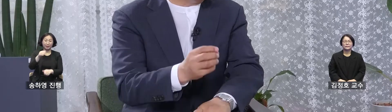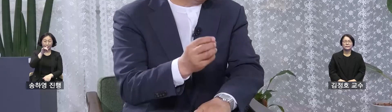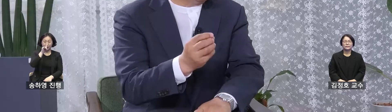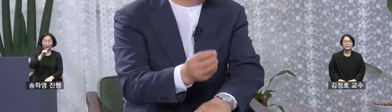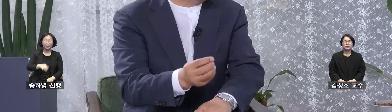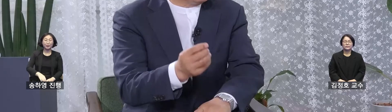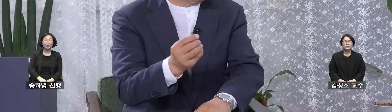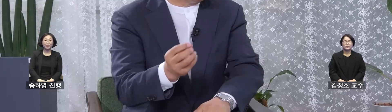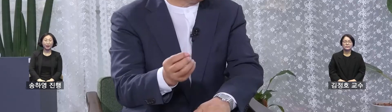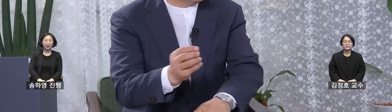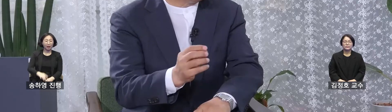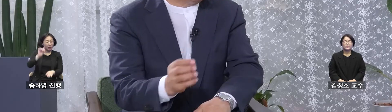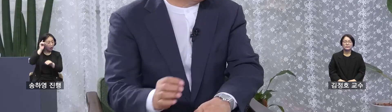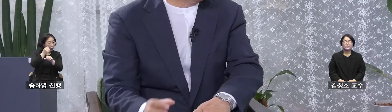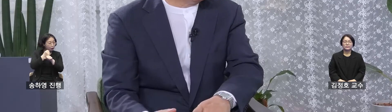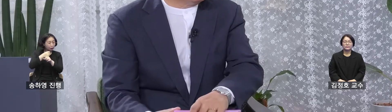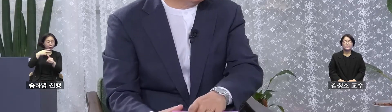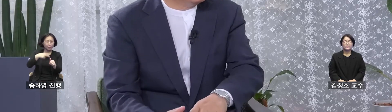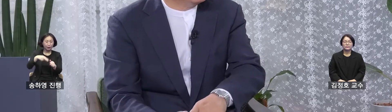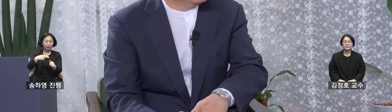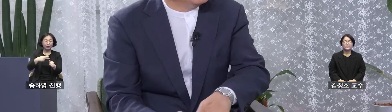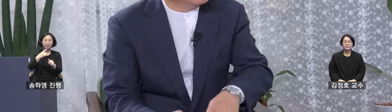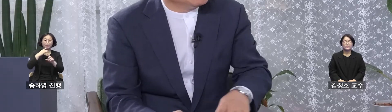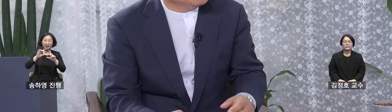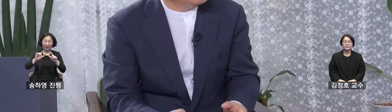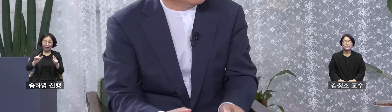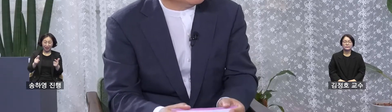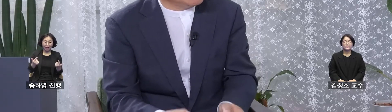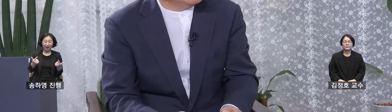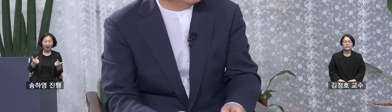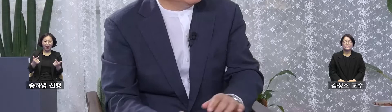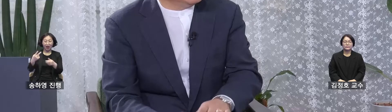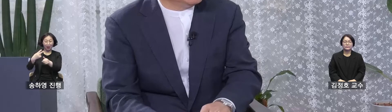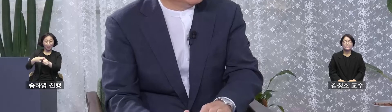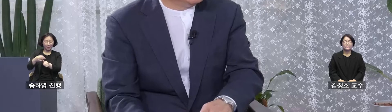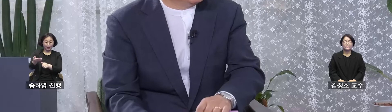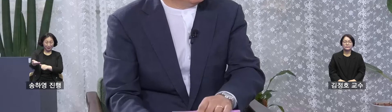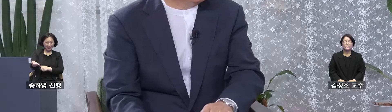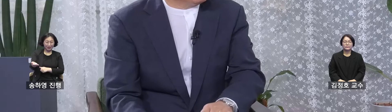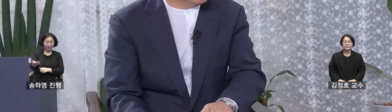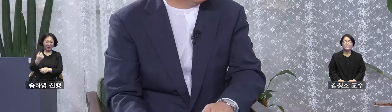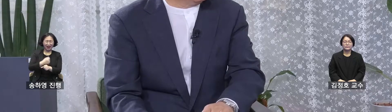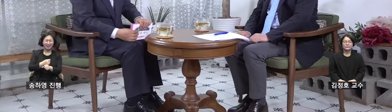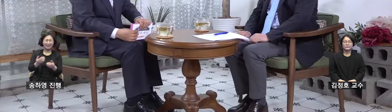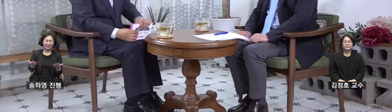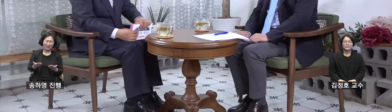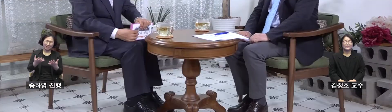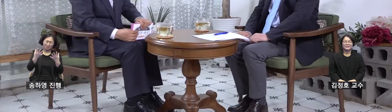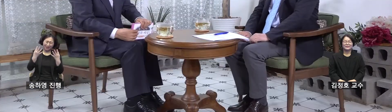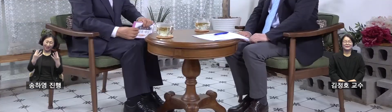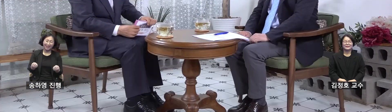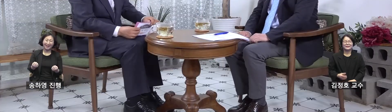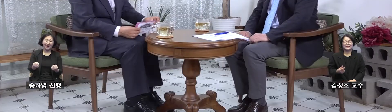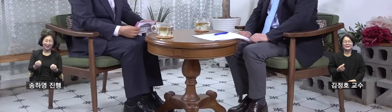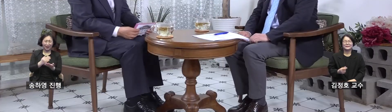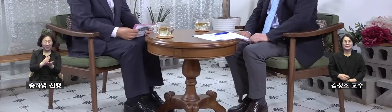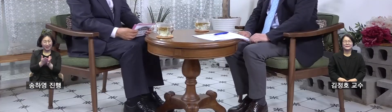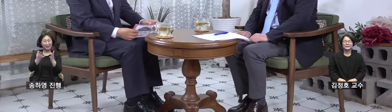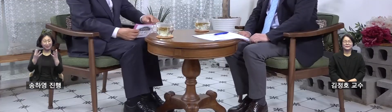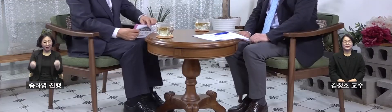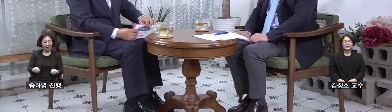계시는데 네. 연구하고 교육하는 거 말고도 네. 교수님께서 하시는 일이 엄청 많더라고요. 네, 그래서